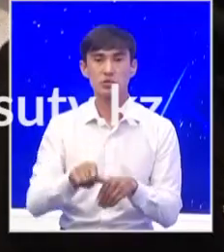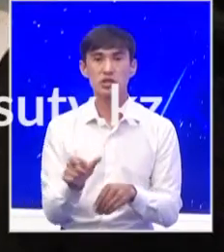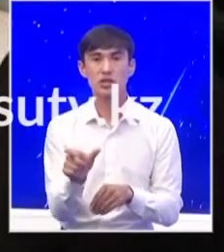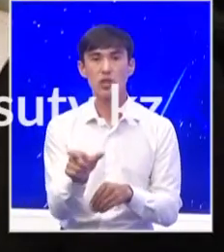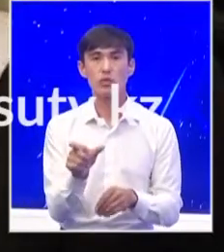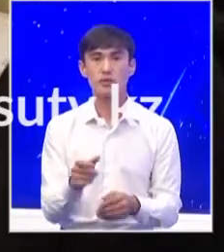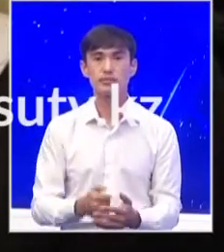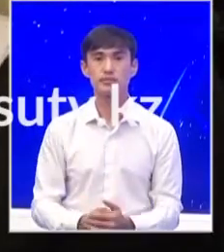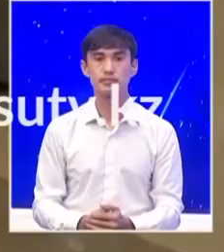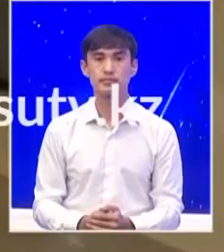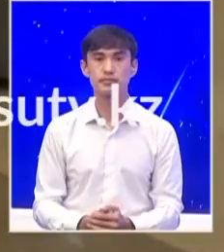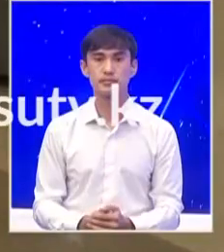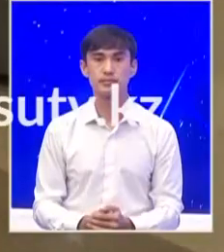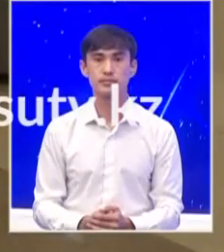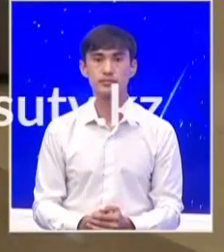талона.